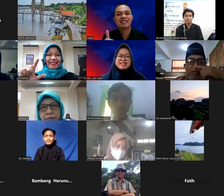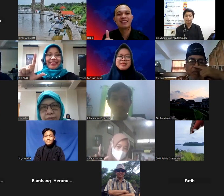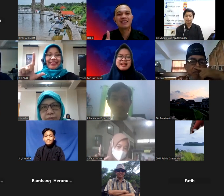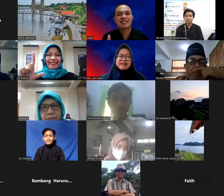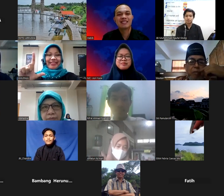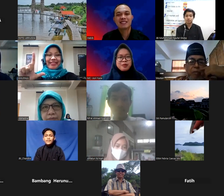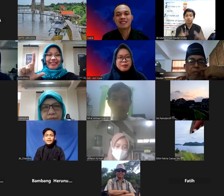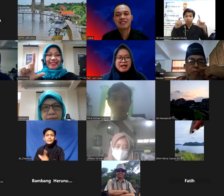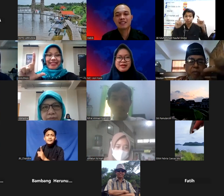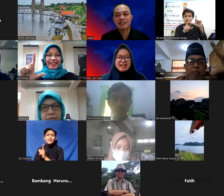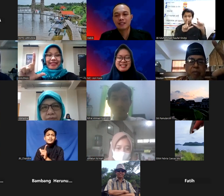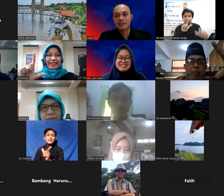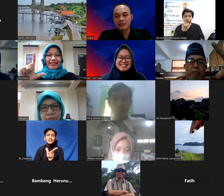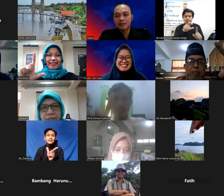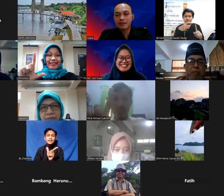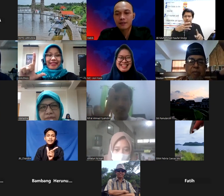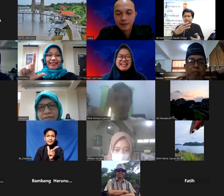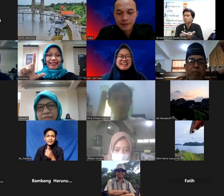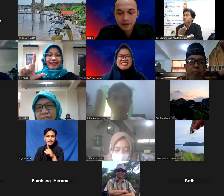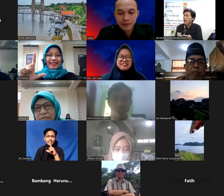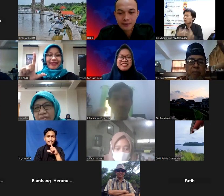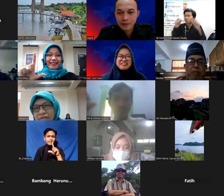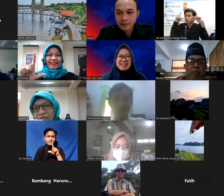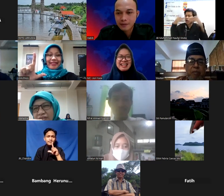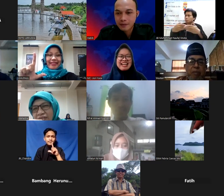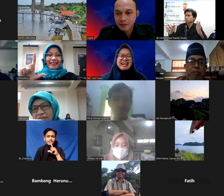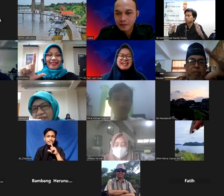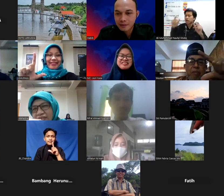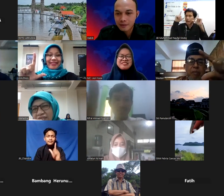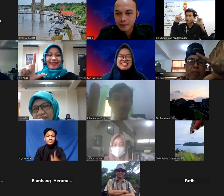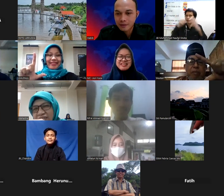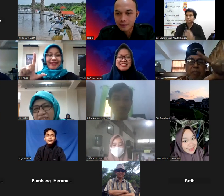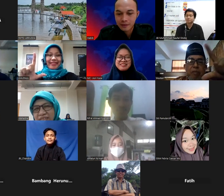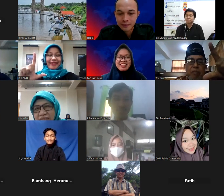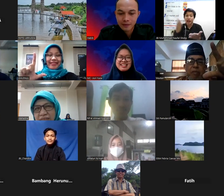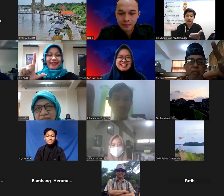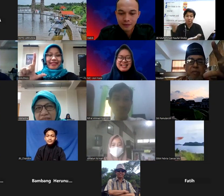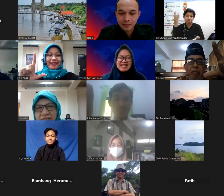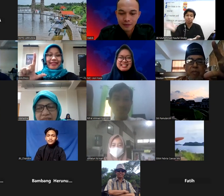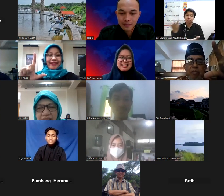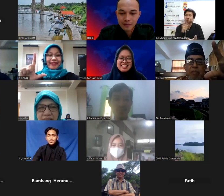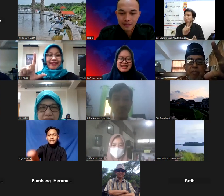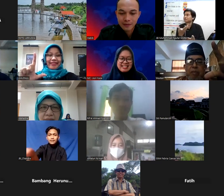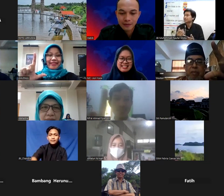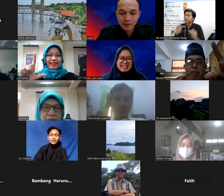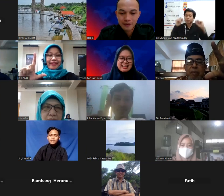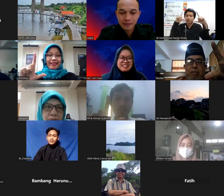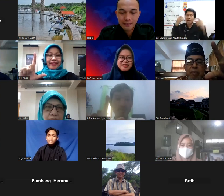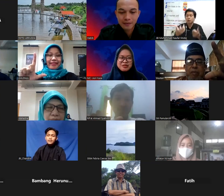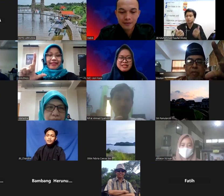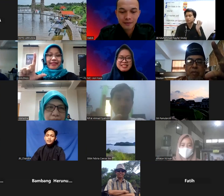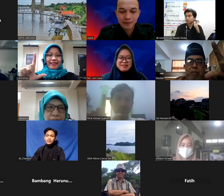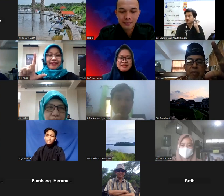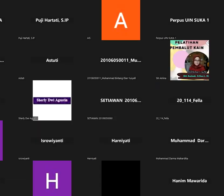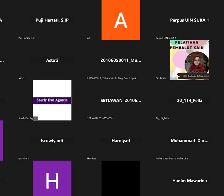kami masih banyak yang belum open camera ini yang bisa open camera silahkan kita